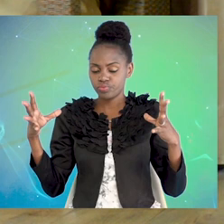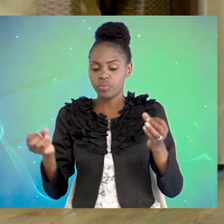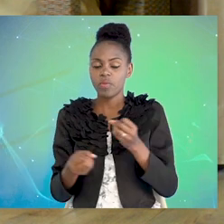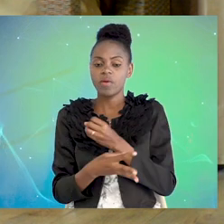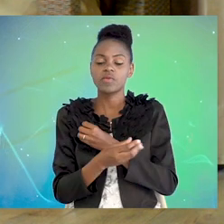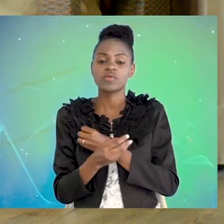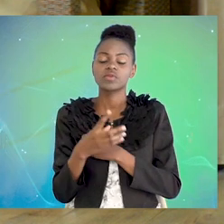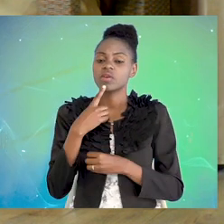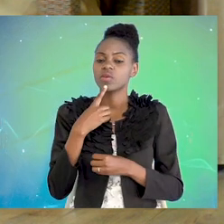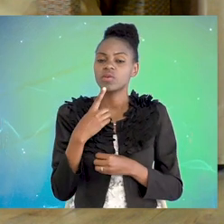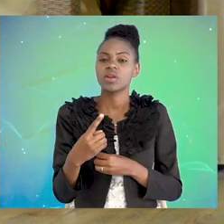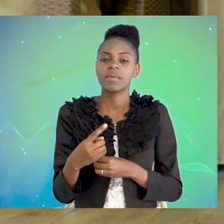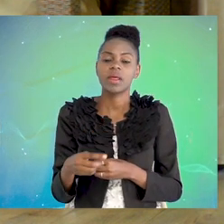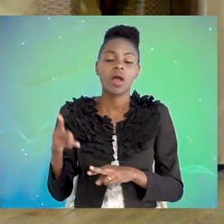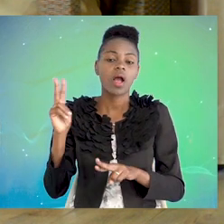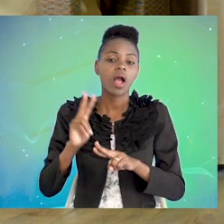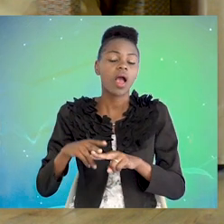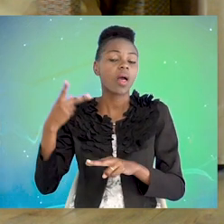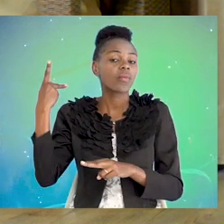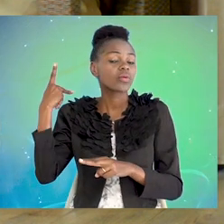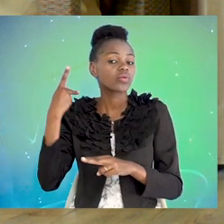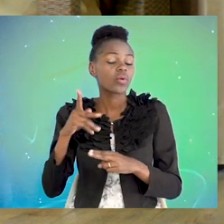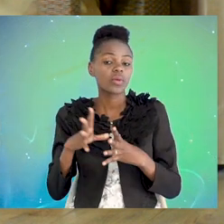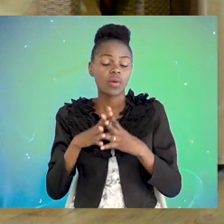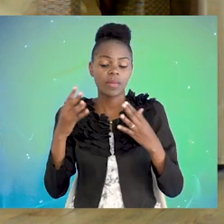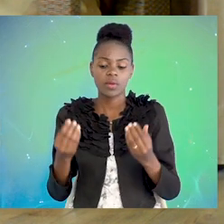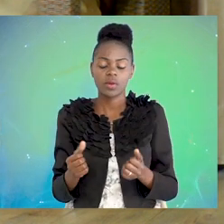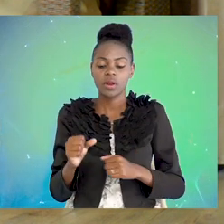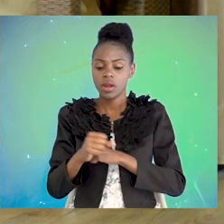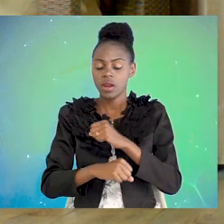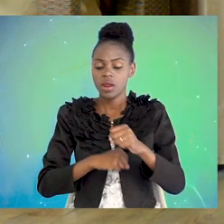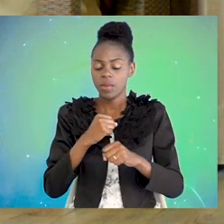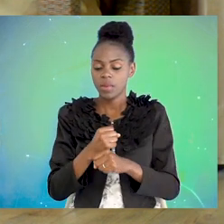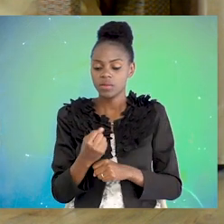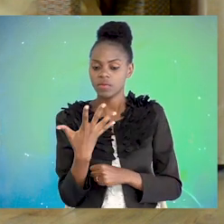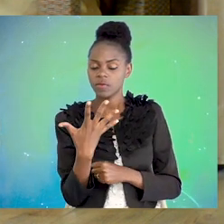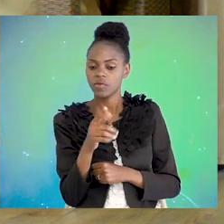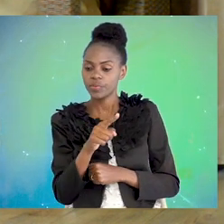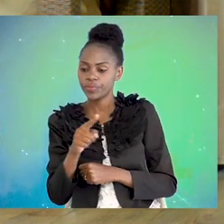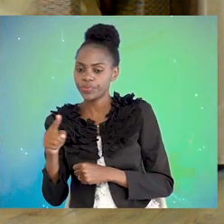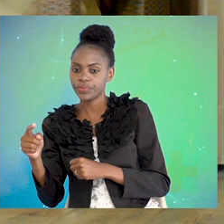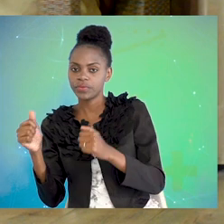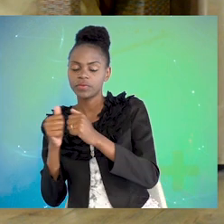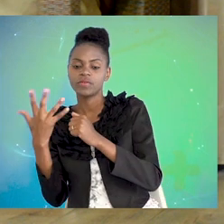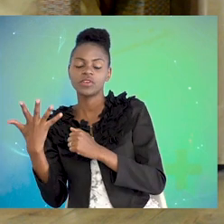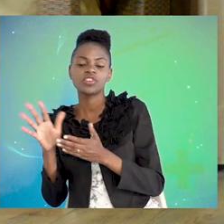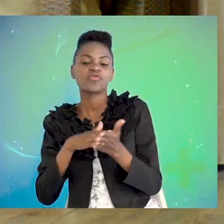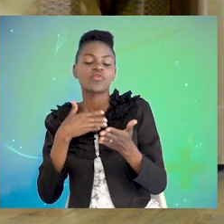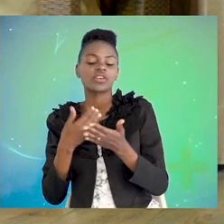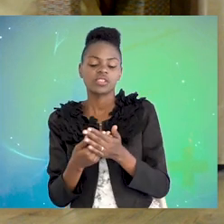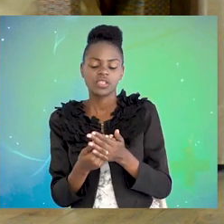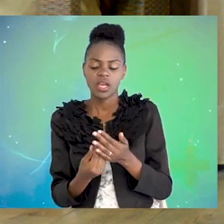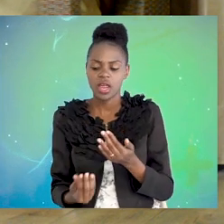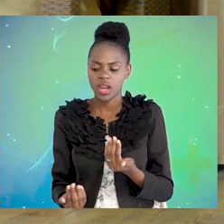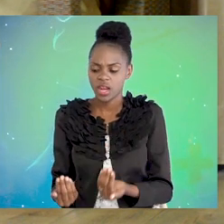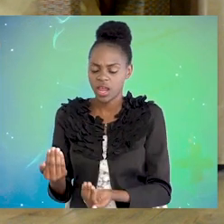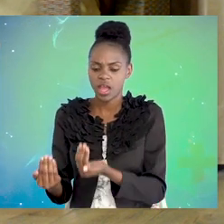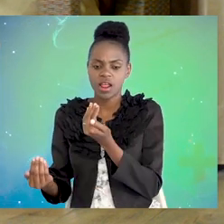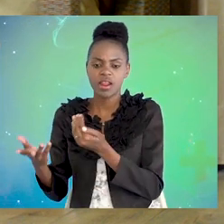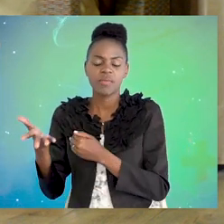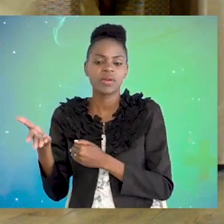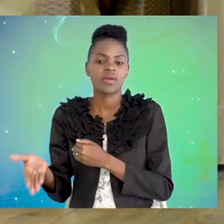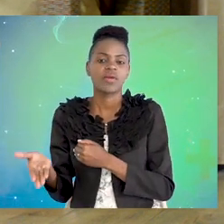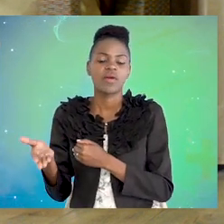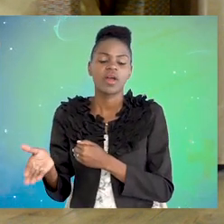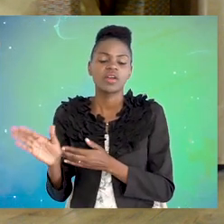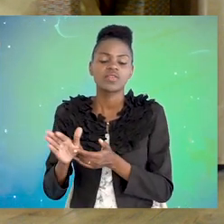kwa zambo kunena kuti adenai bachokushezo kwambini ndi ana oyendera zaka 5 mpaka 15. Ndi chifukwa chani masize amene wawo. Masize